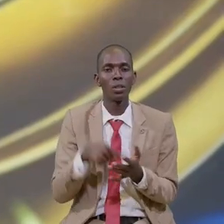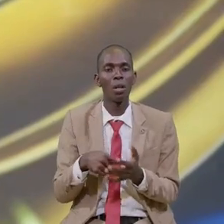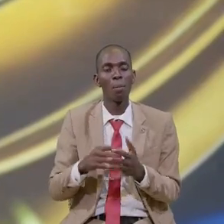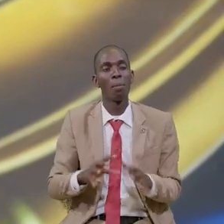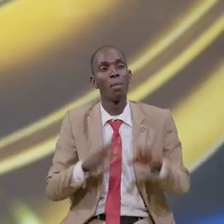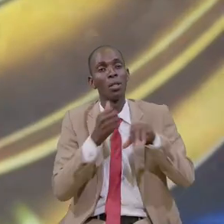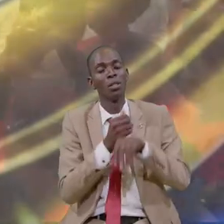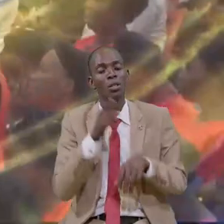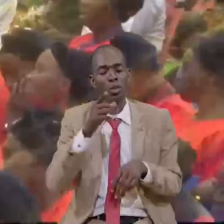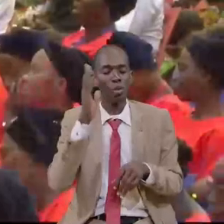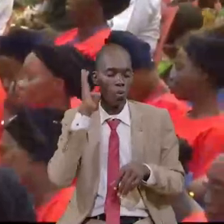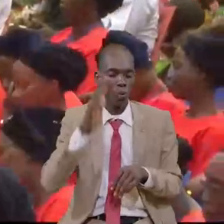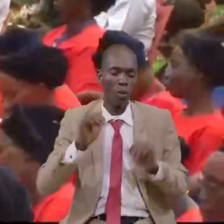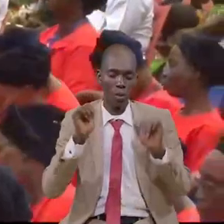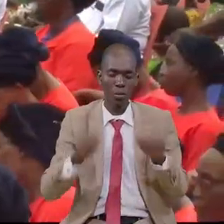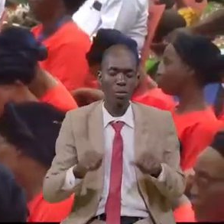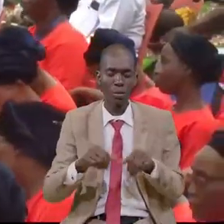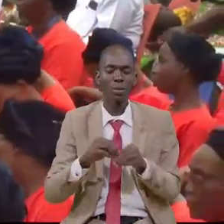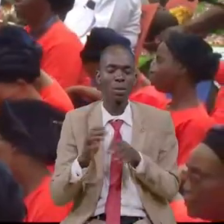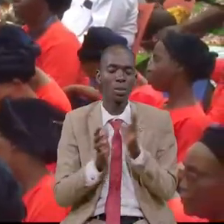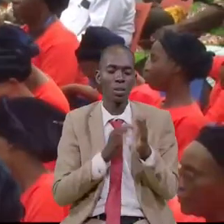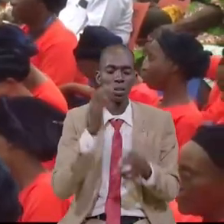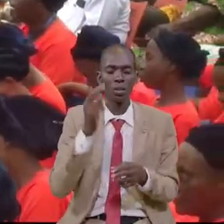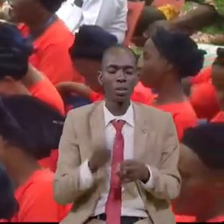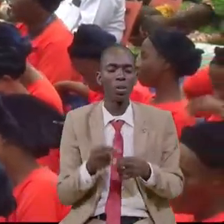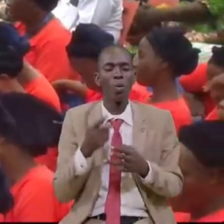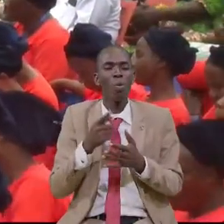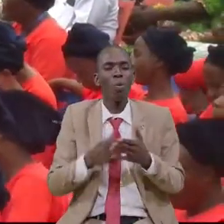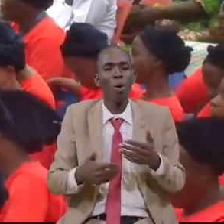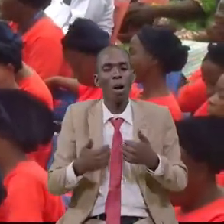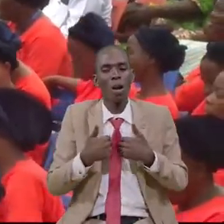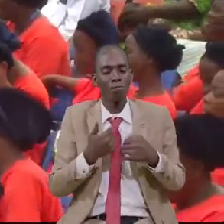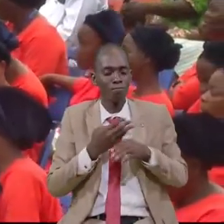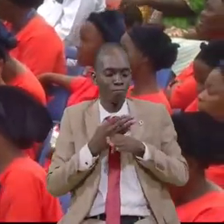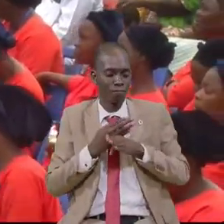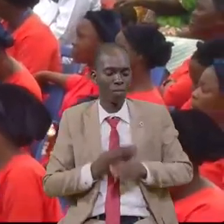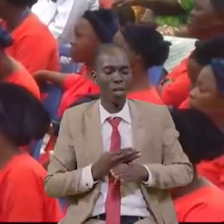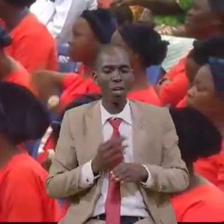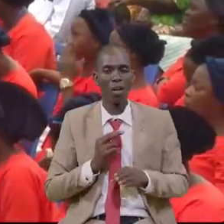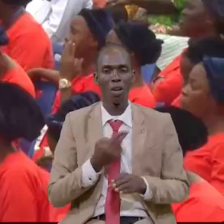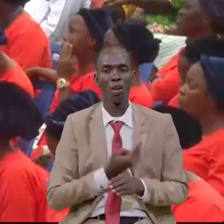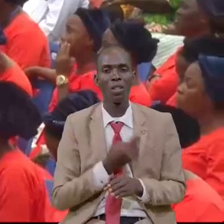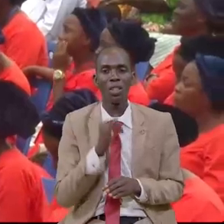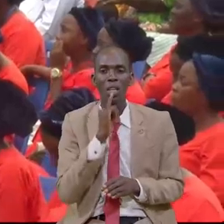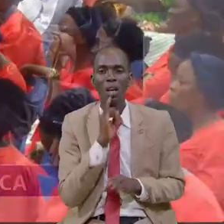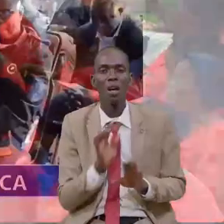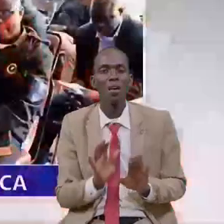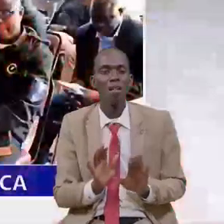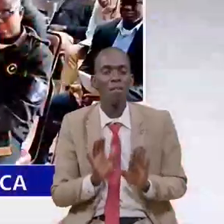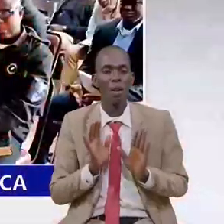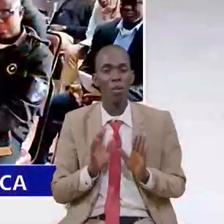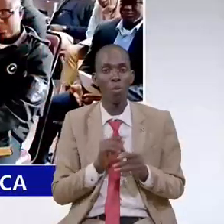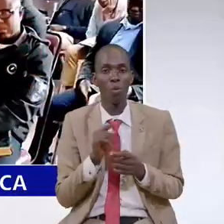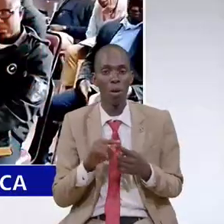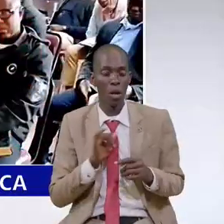tu le feras au nom de Jésus. Ce qui nous a empêchés par le passé, c'est la crainte. Vous voyez